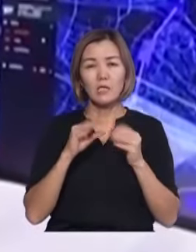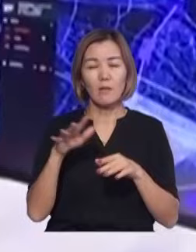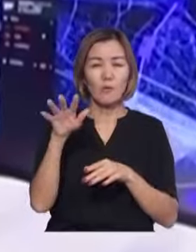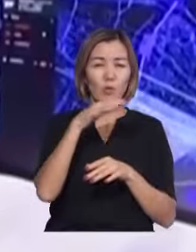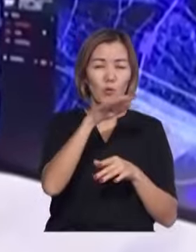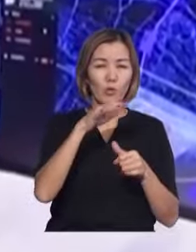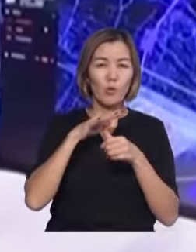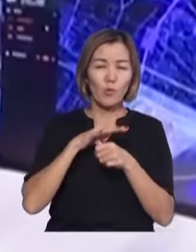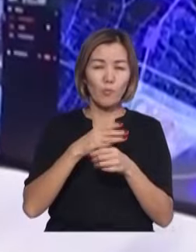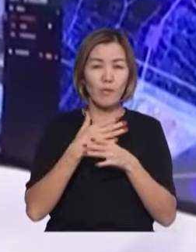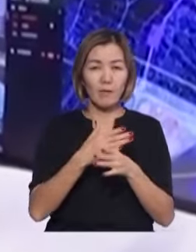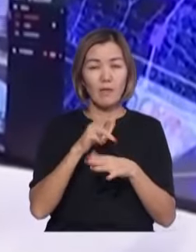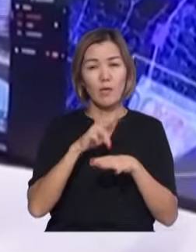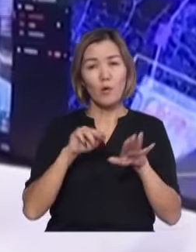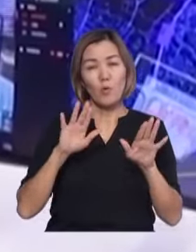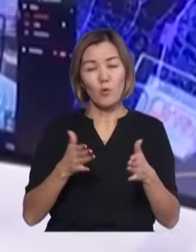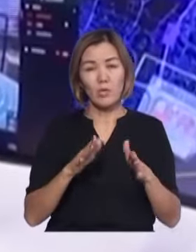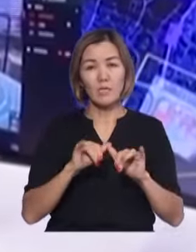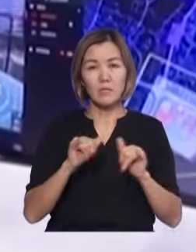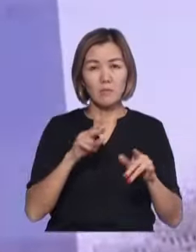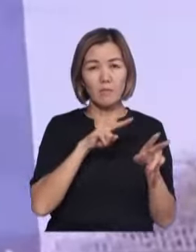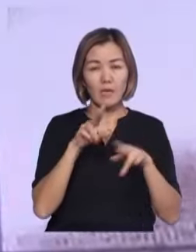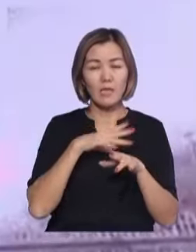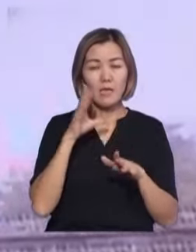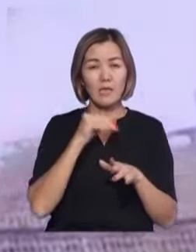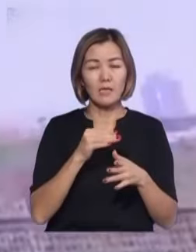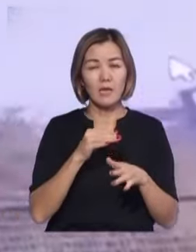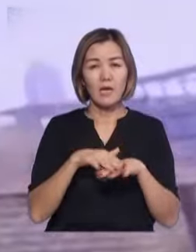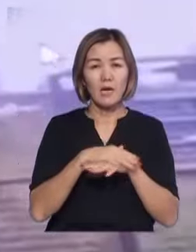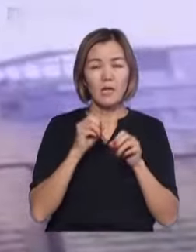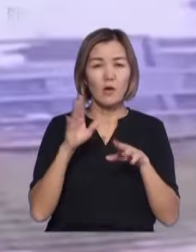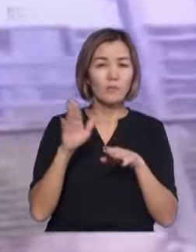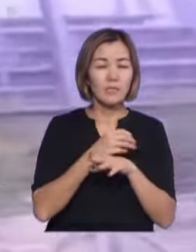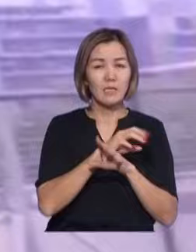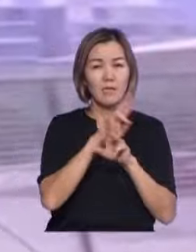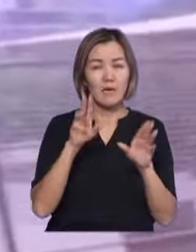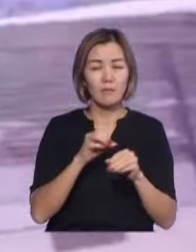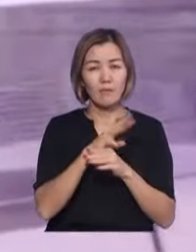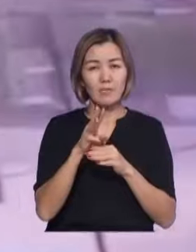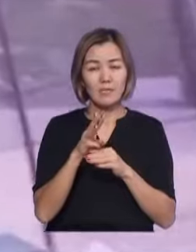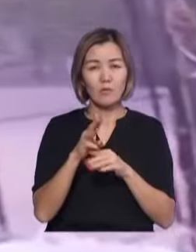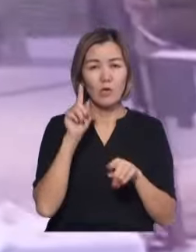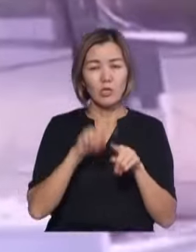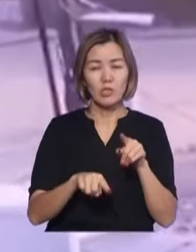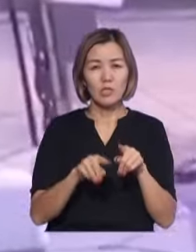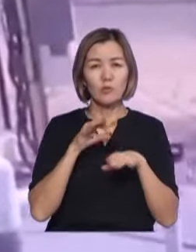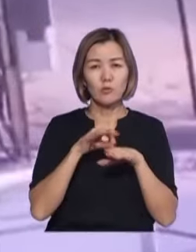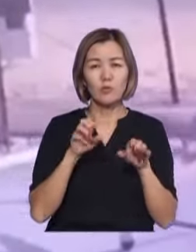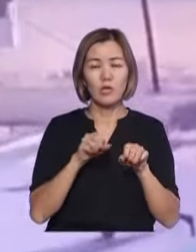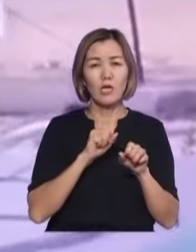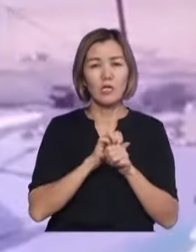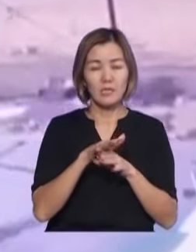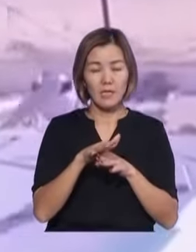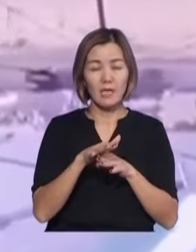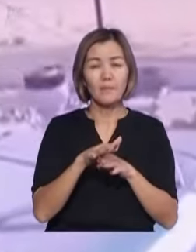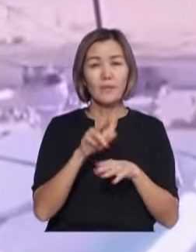дрондардын көмөгү менен полиция окуялардын динамикасын бакылай алат. Сондай-эле халыктын коопсуздугун камтамасыз этүү чараларын жедел түрдө жүзөгө асырат.